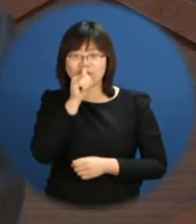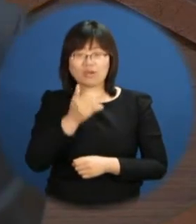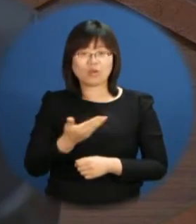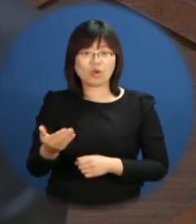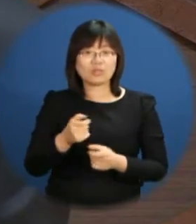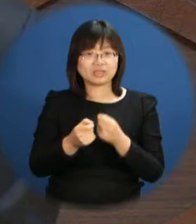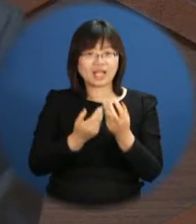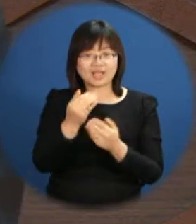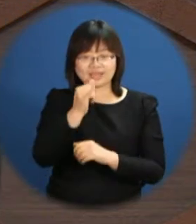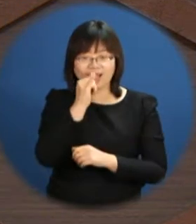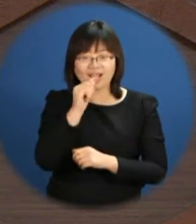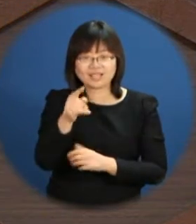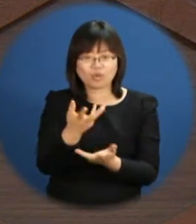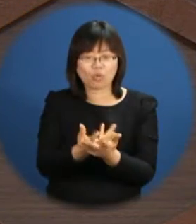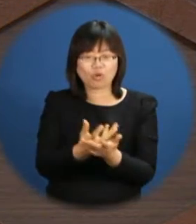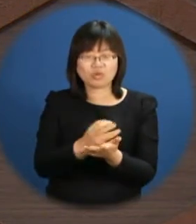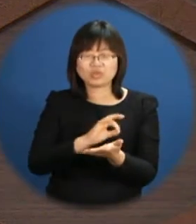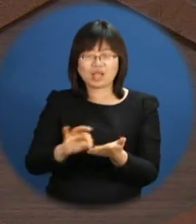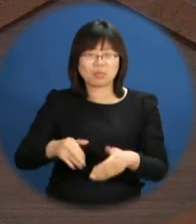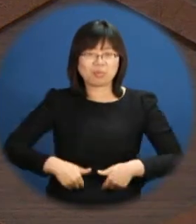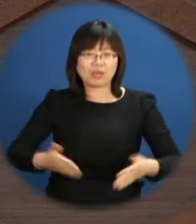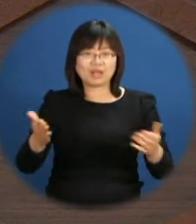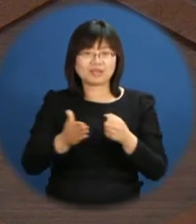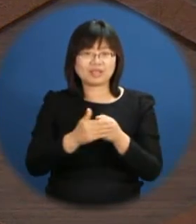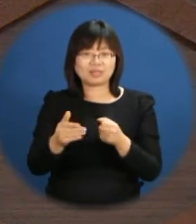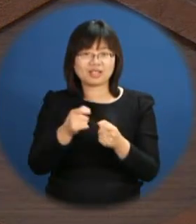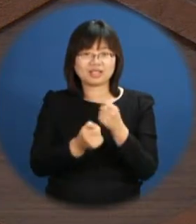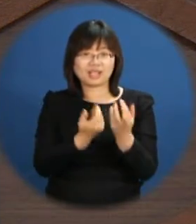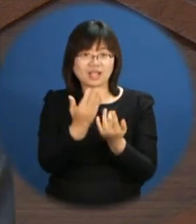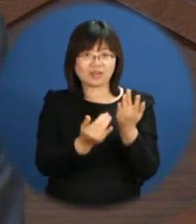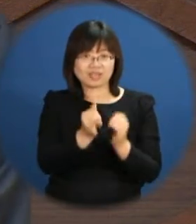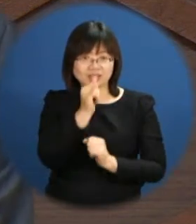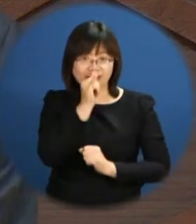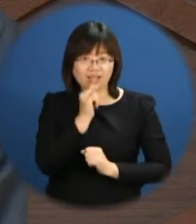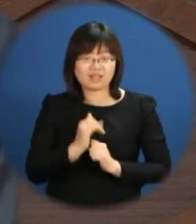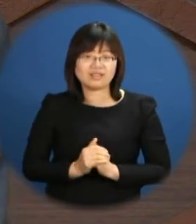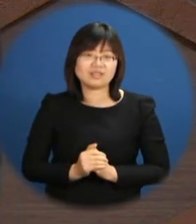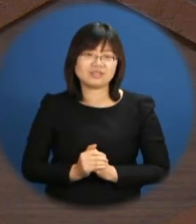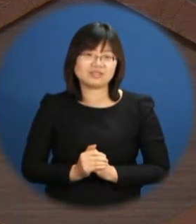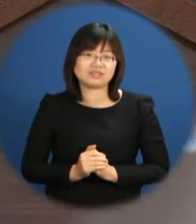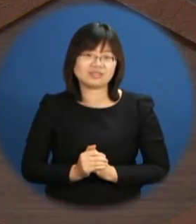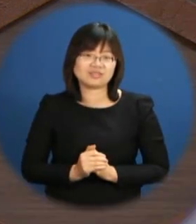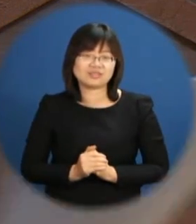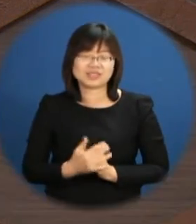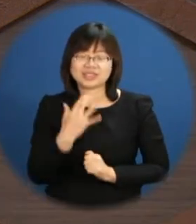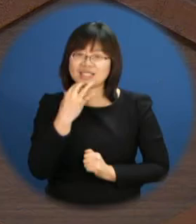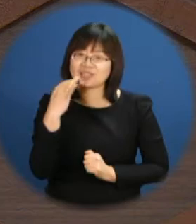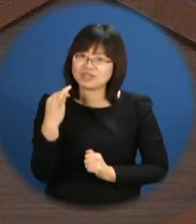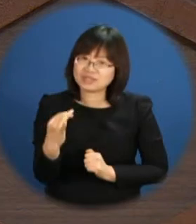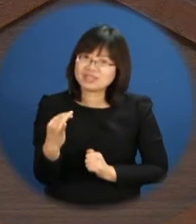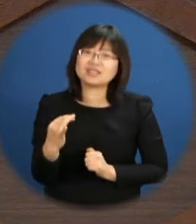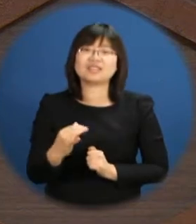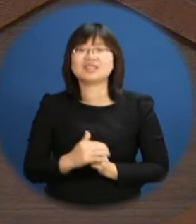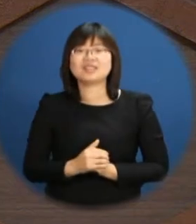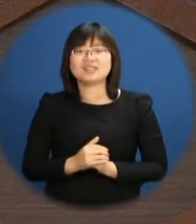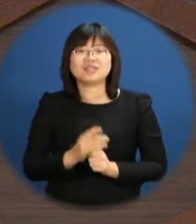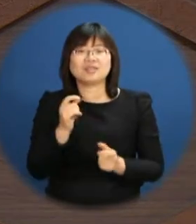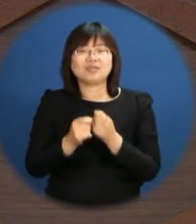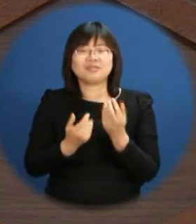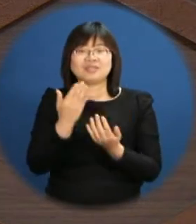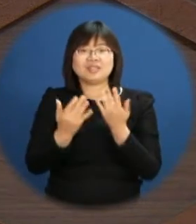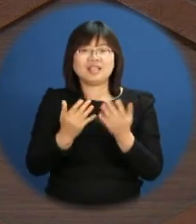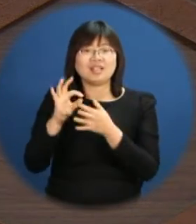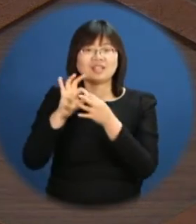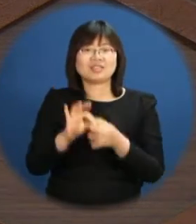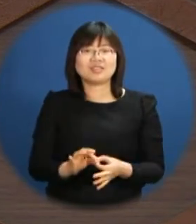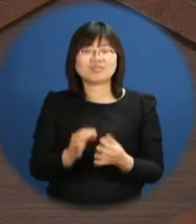들어서 제가 아이 원고 못쓰겠다 하고 태워 버린다면 당연히 풀을 붙이면